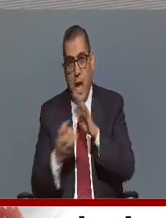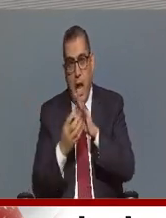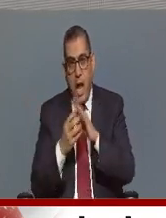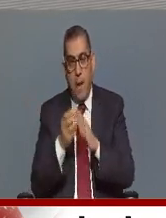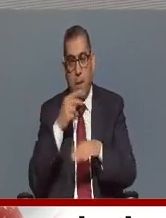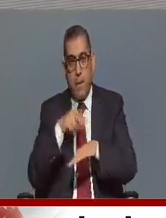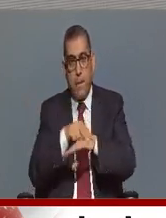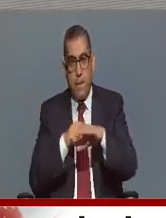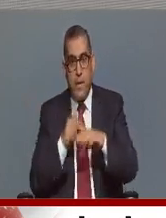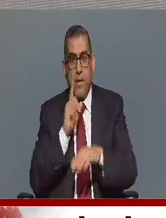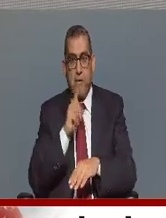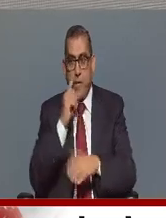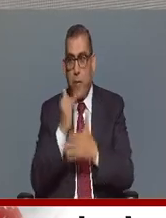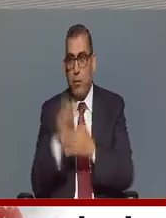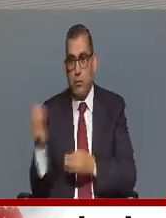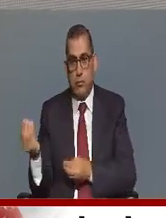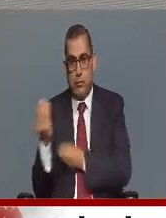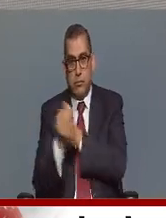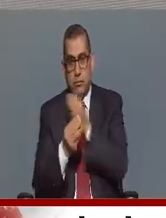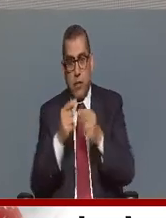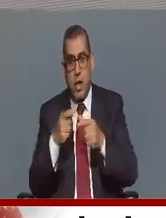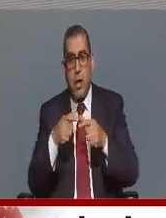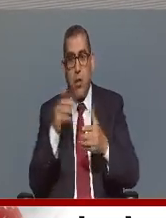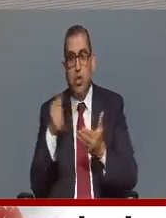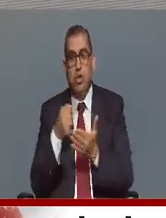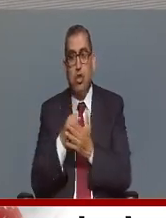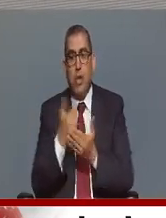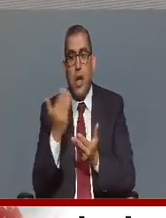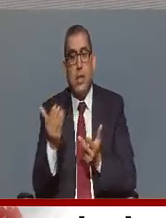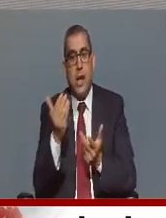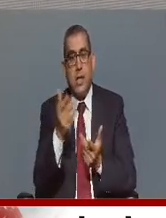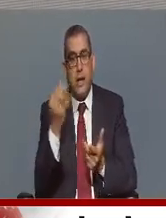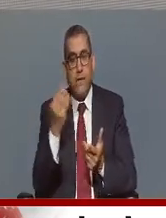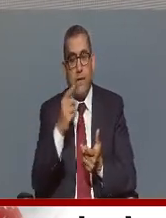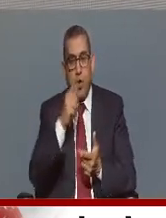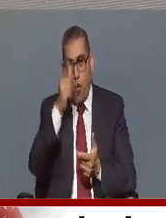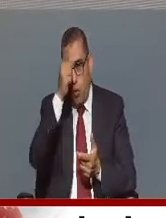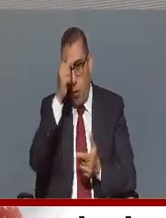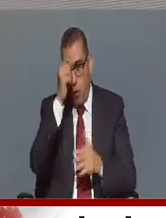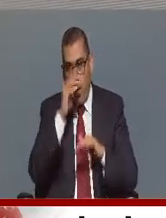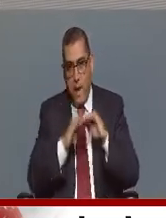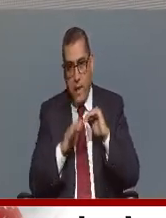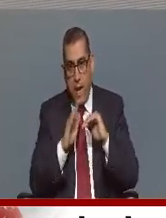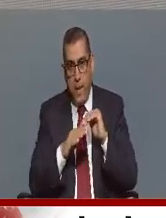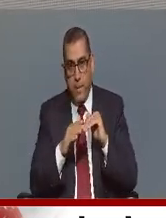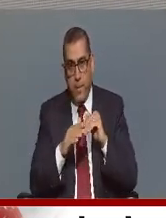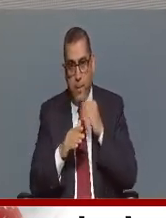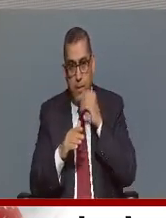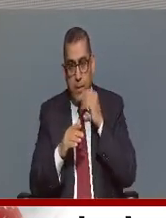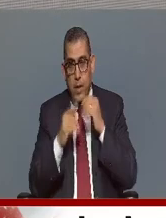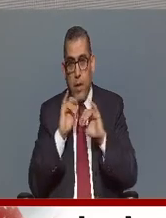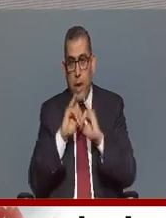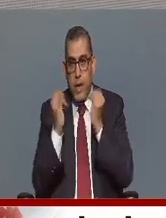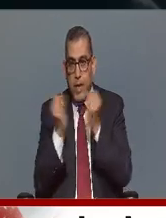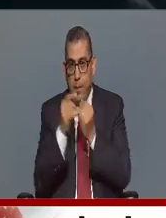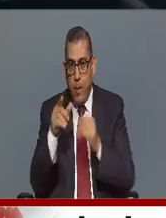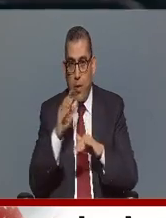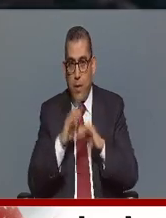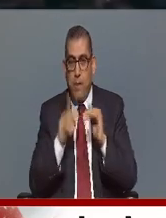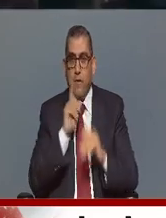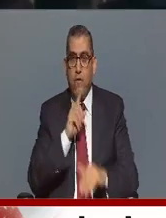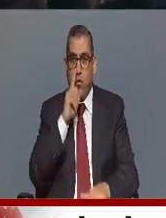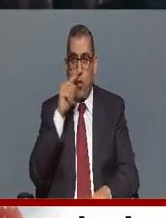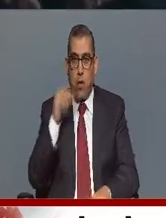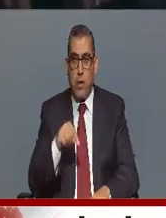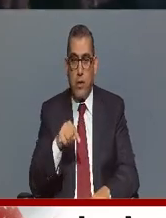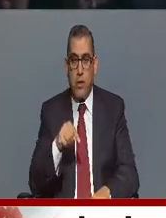والأكاديميات الفنية. والجوائز دي كلها بتكون في مجال العلوم والأداب، العلوم الاجتماعية والأداب والفنون.